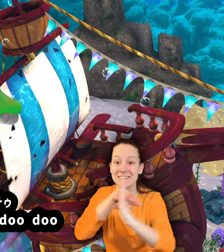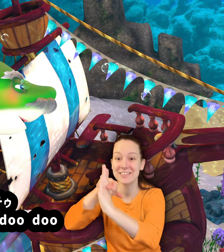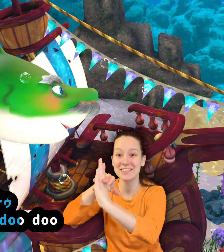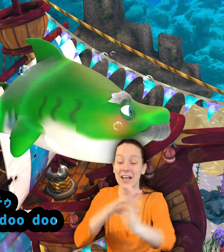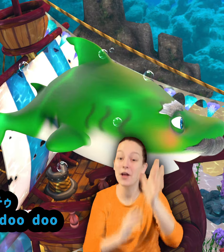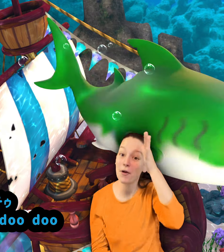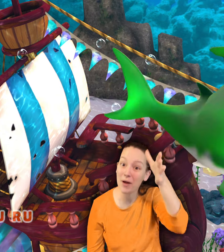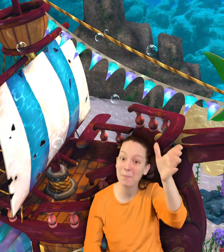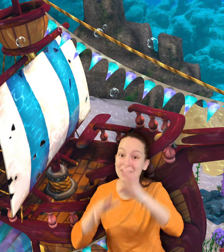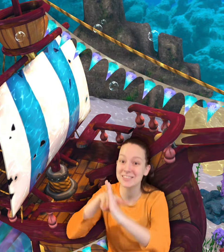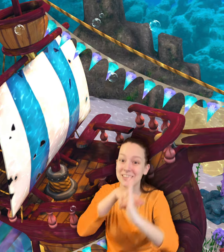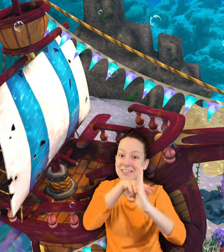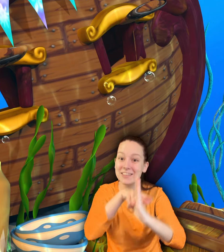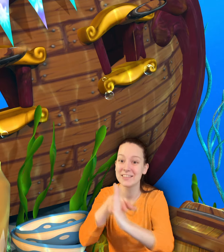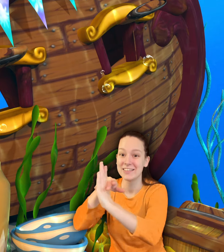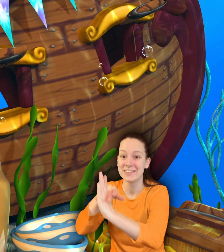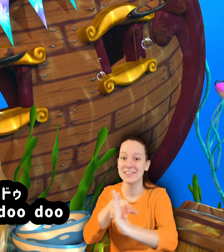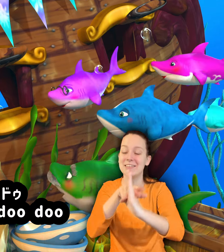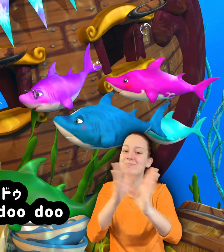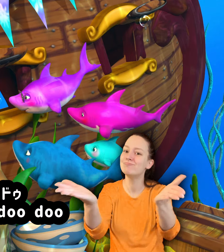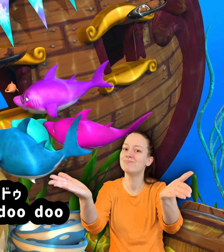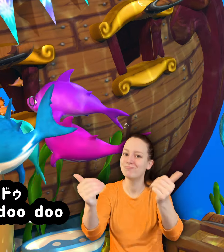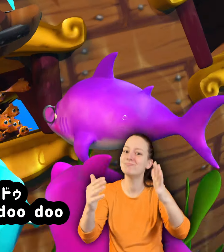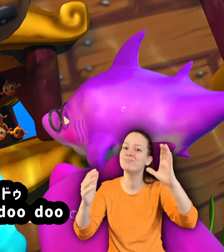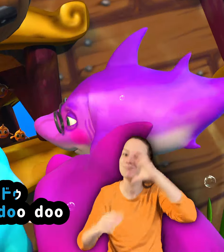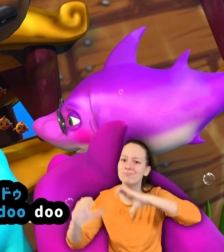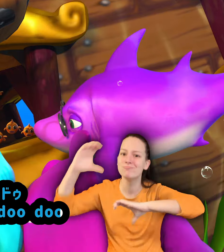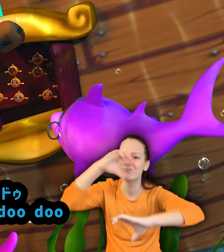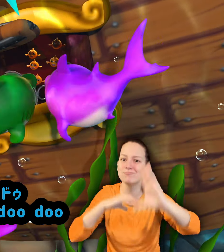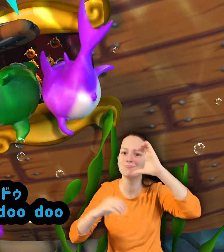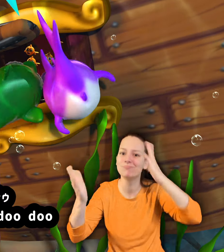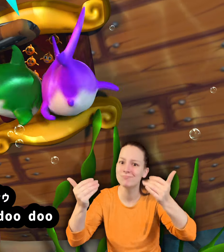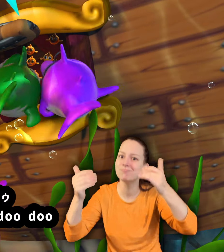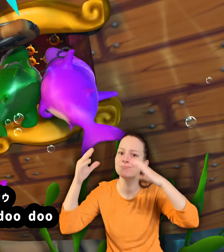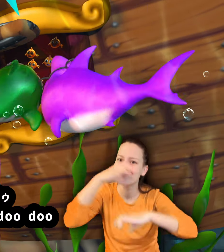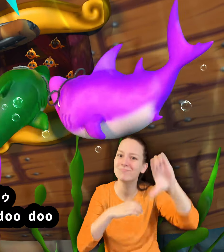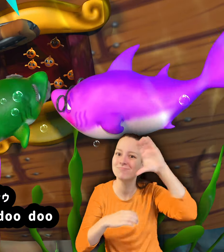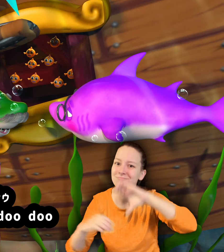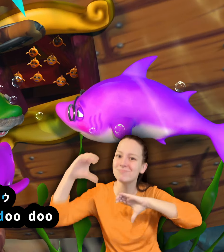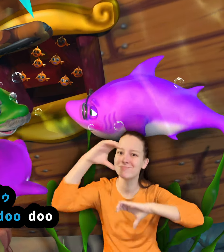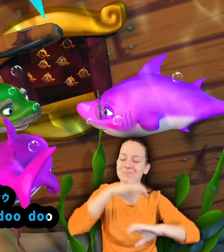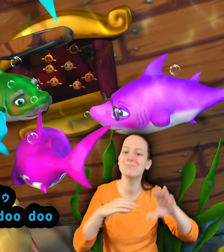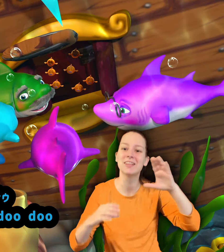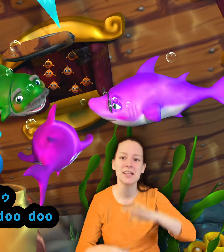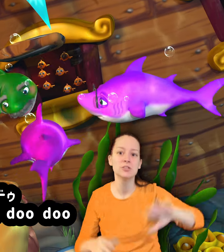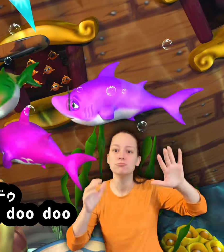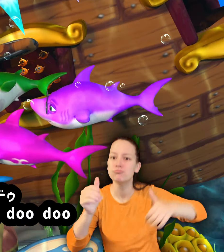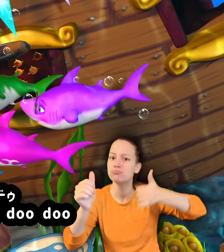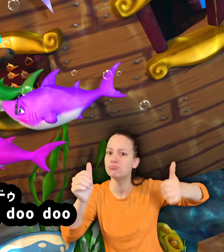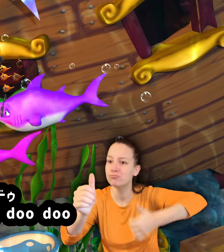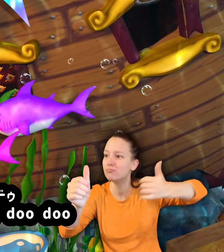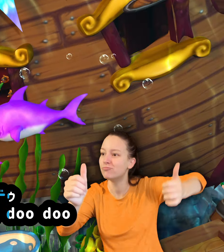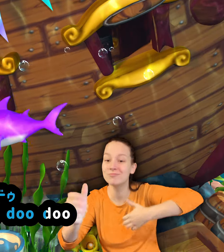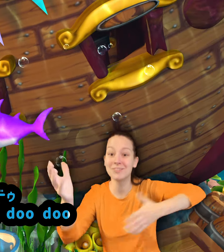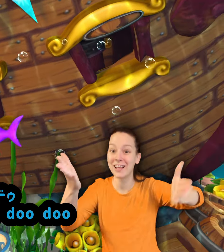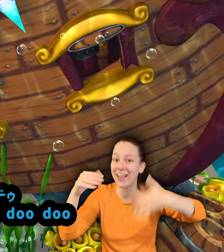おじメおじザメみんな海の